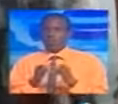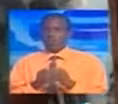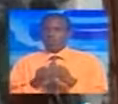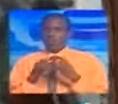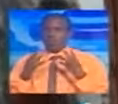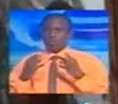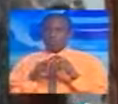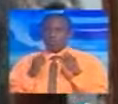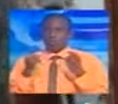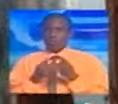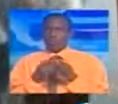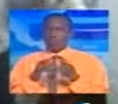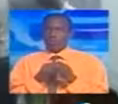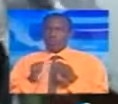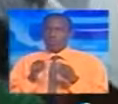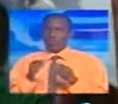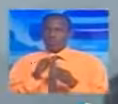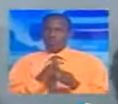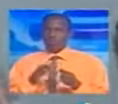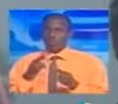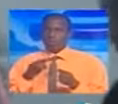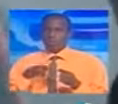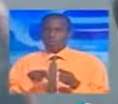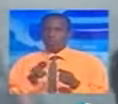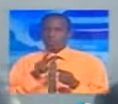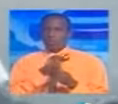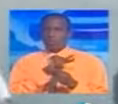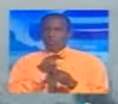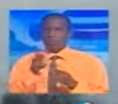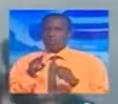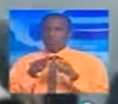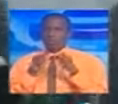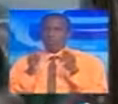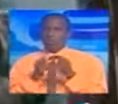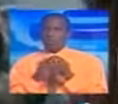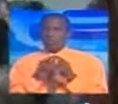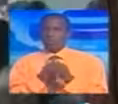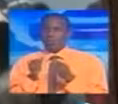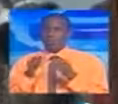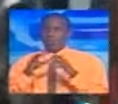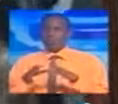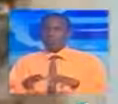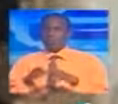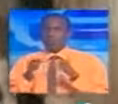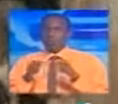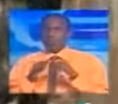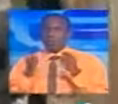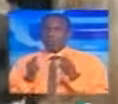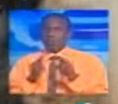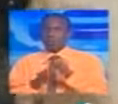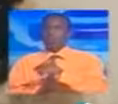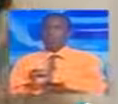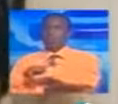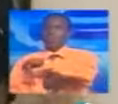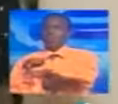circonscrit rapidement par les pompiers. Et comme vous pouvez le voir sur ces images, les sapeurs-pompiers de la protection civile, aidés par les